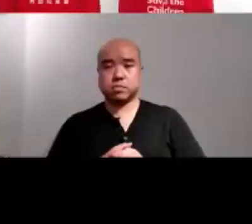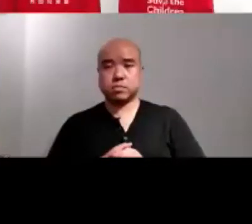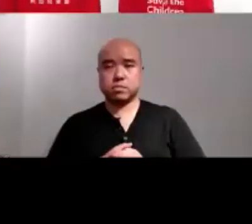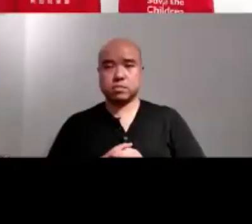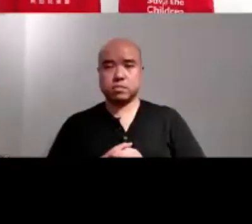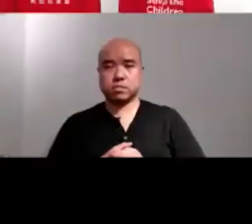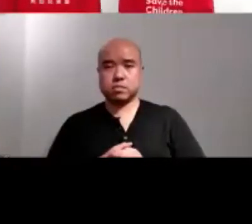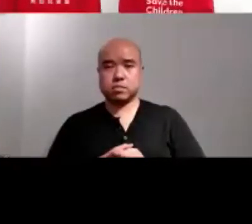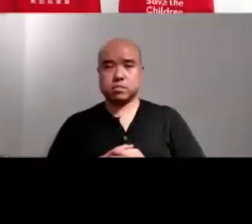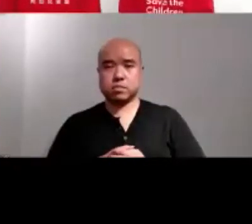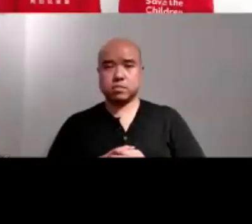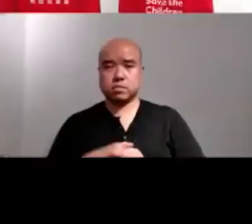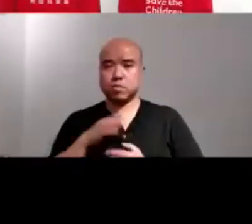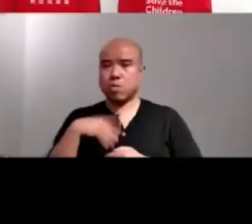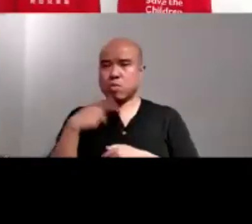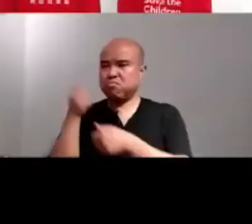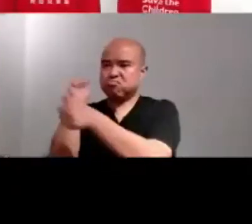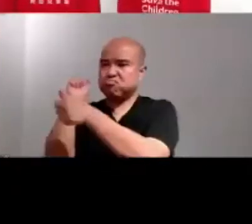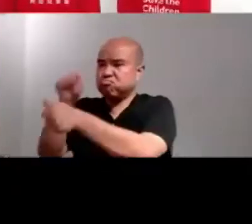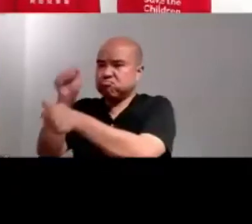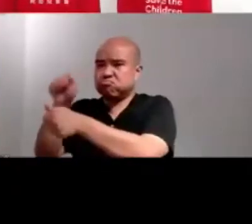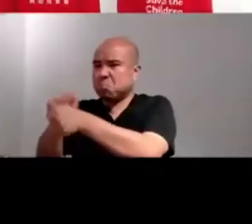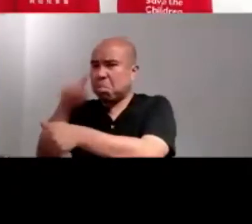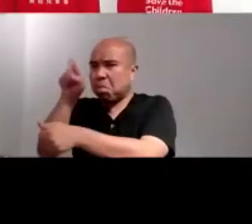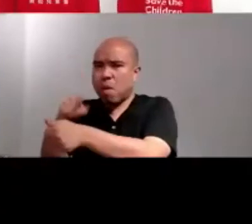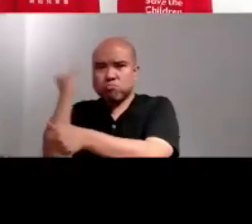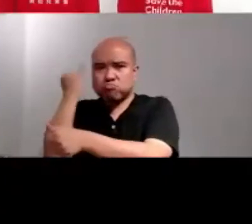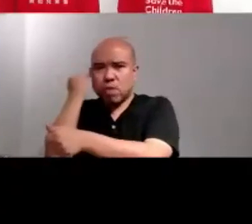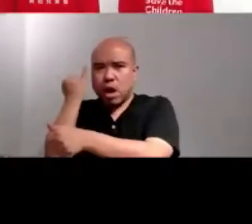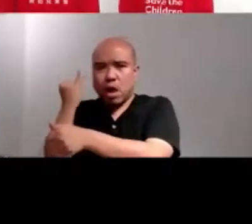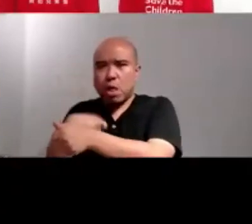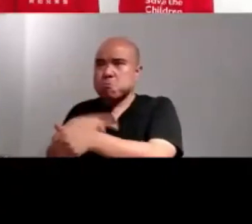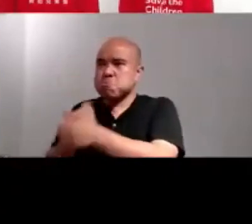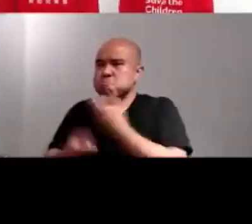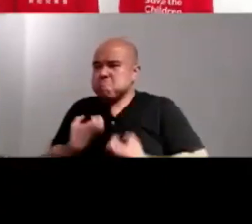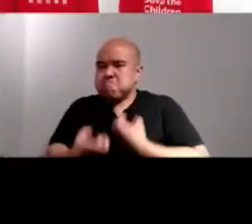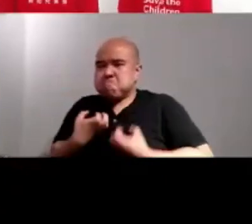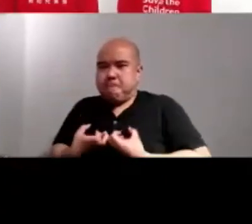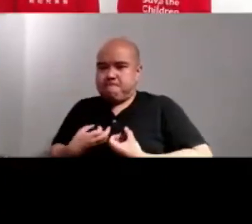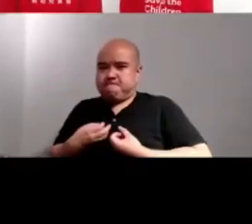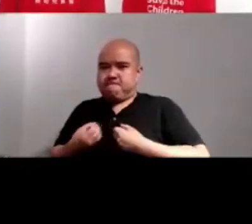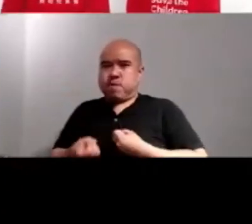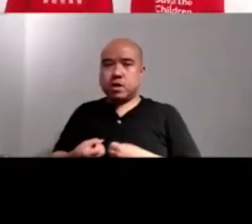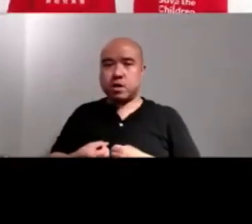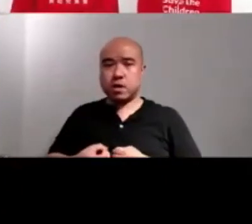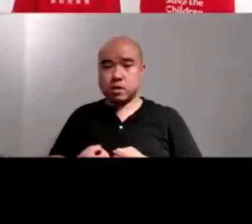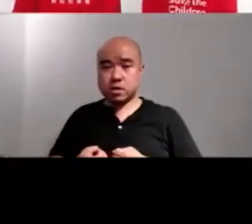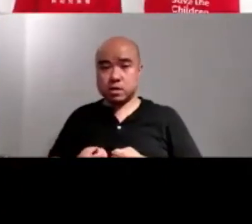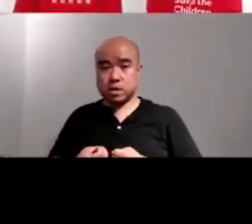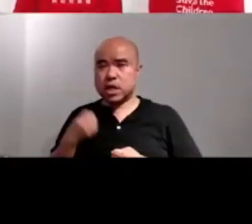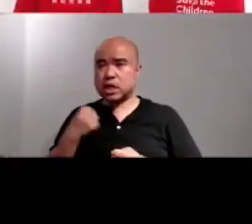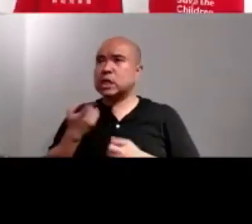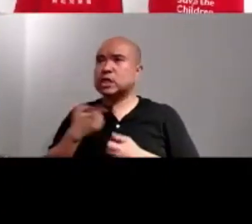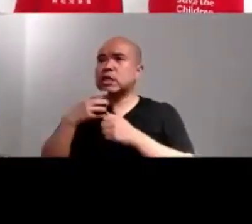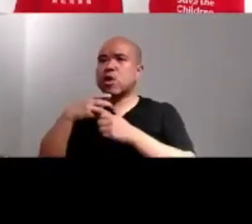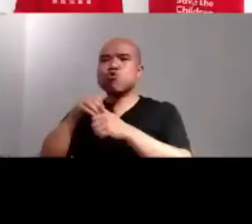I don't know why I bullied her, but I wanted to vent my anger. We want to curb the bullying cycle.